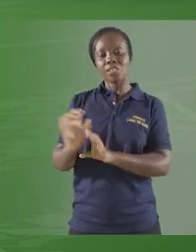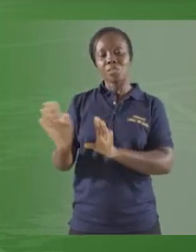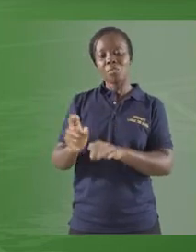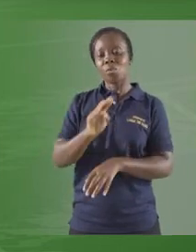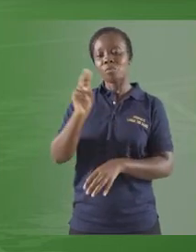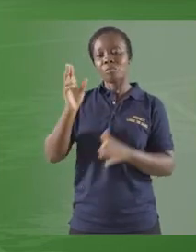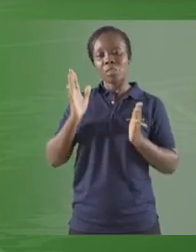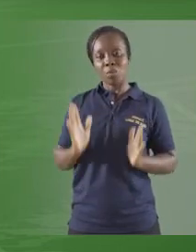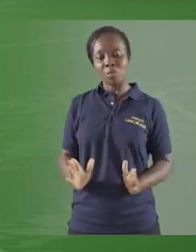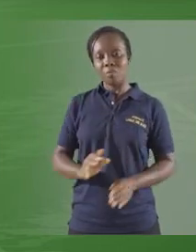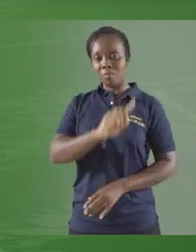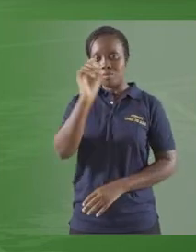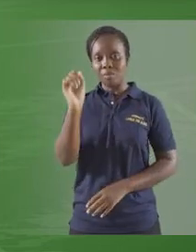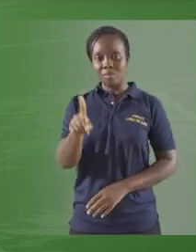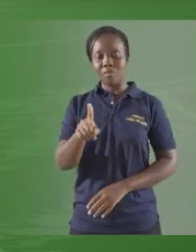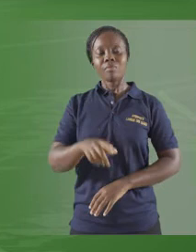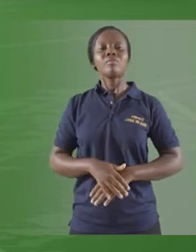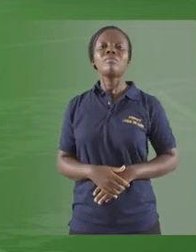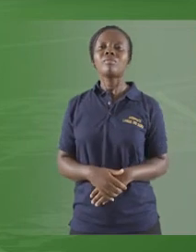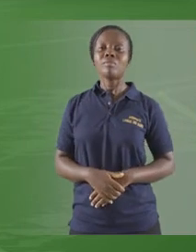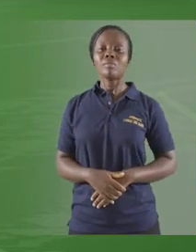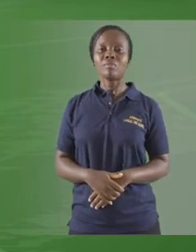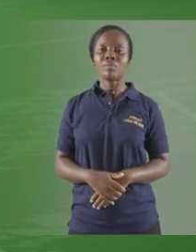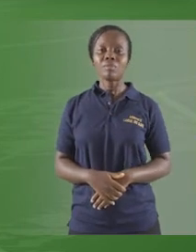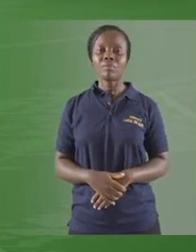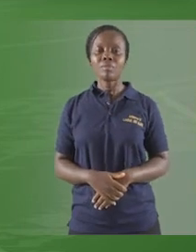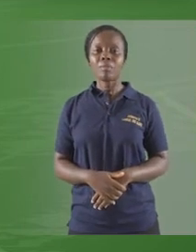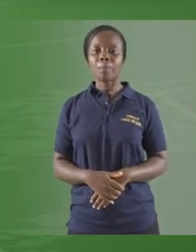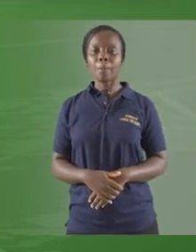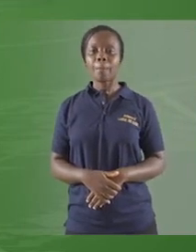se fait-elle chez l'homme?